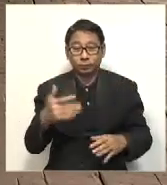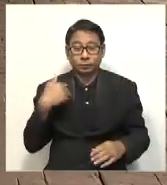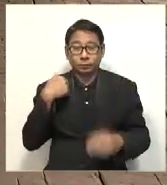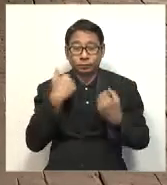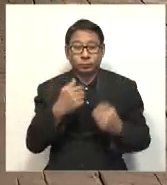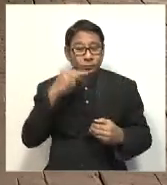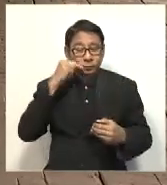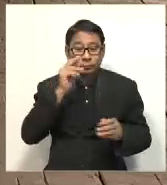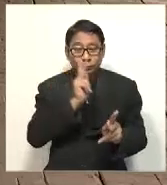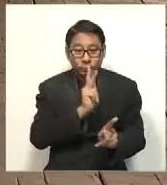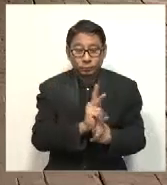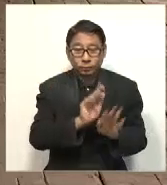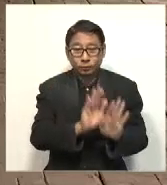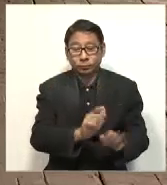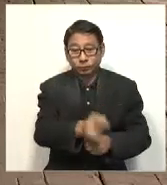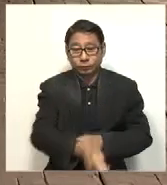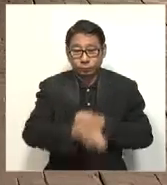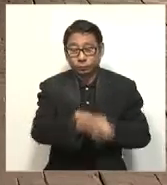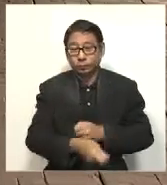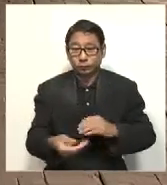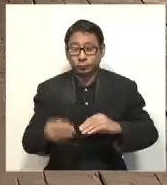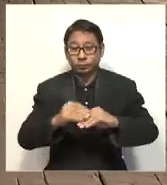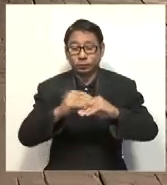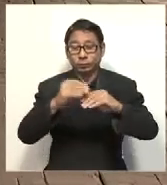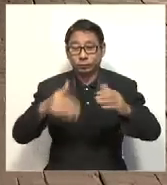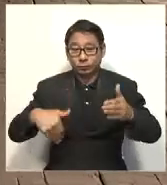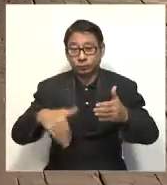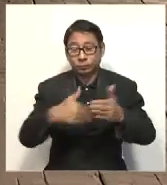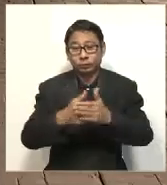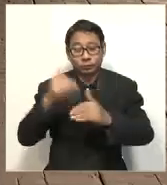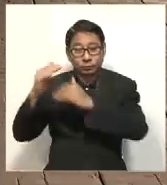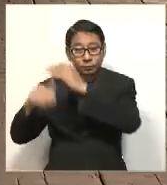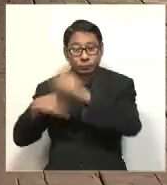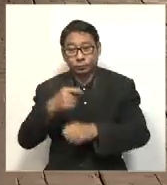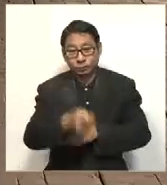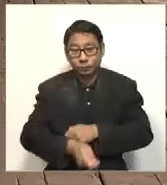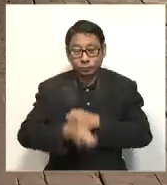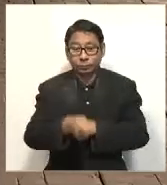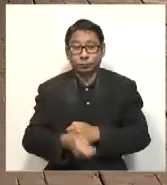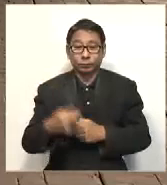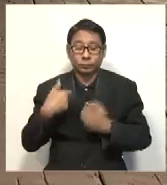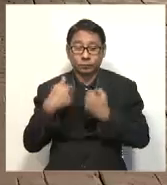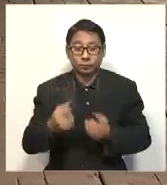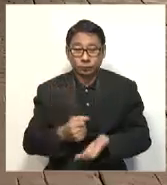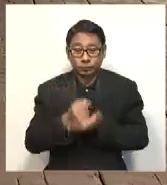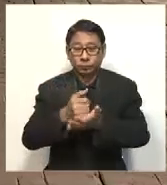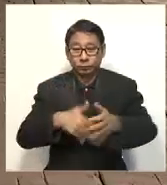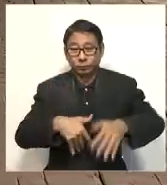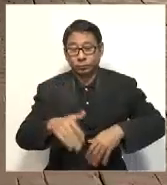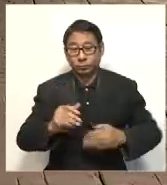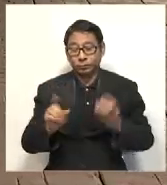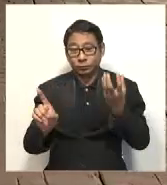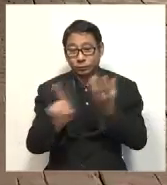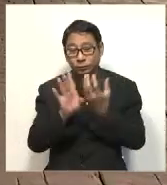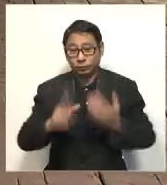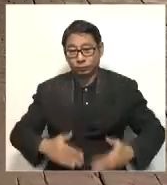นที่มีน้ำสำหรับใช้ในการเกษตรมากยิ่งขึ้นดังนั้นแผนการพัฒนาเกษตรปลอดภัยเพื่อที่จะให้ประชาชนมีคุณภาพชีวิตที่ดีม